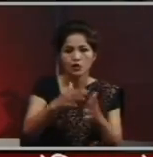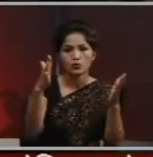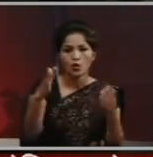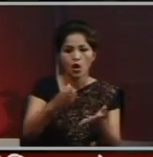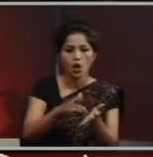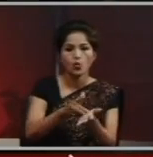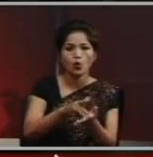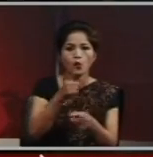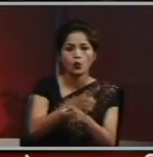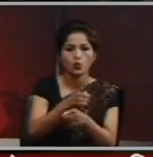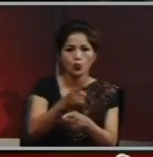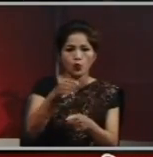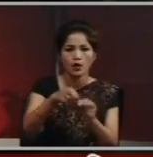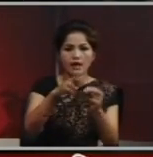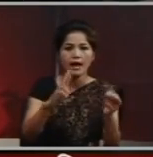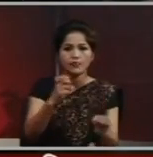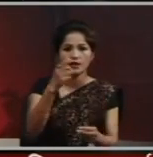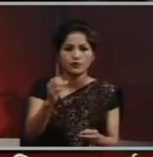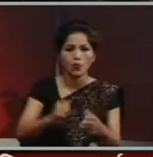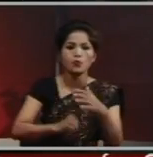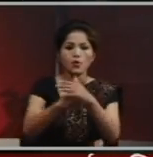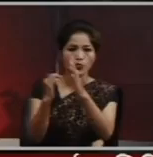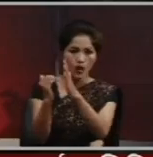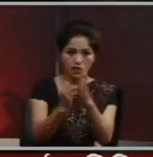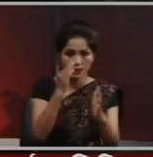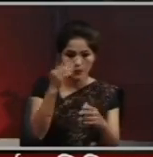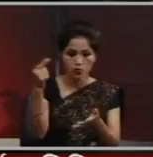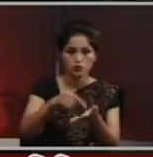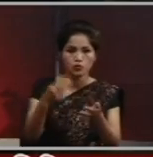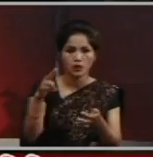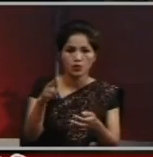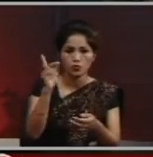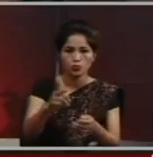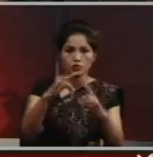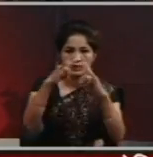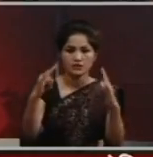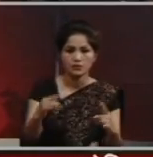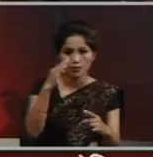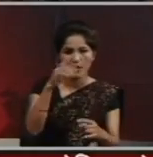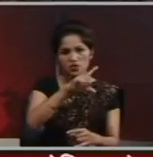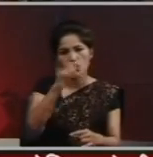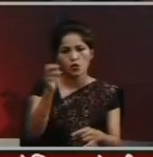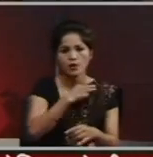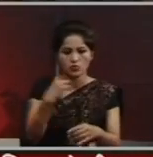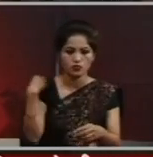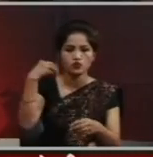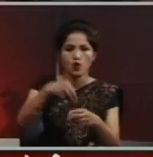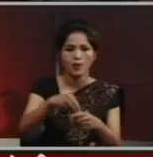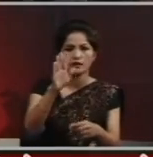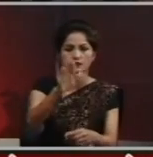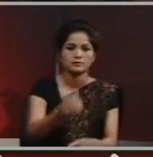योग गुरु बाबा रामदेवको प्रमुख आतिथ्यतामा सुरु भएको शिविरमा सयौं सहभागी